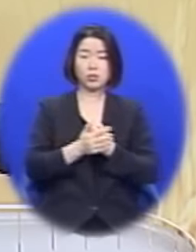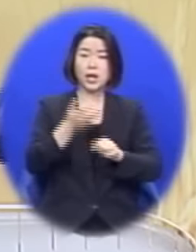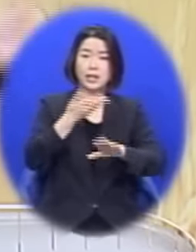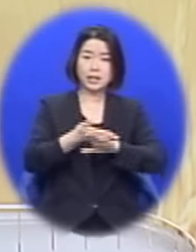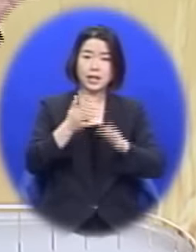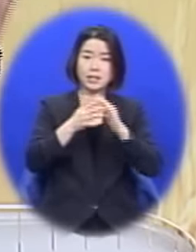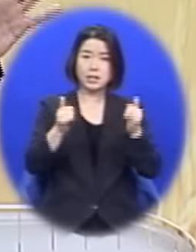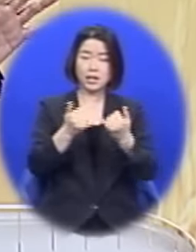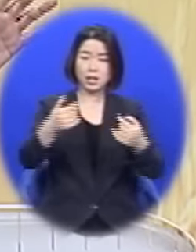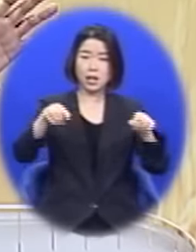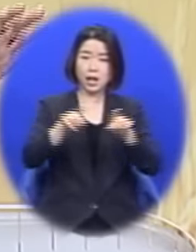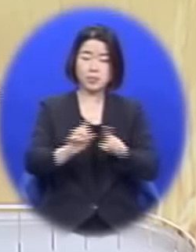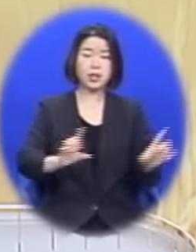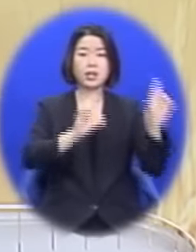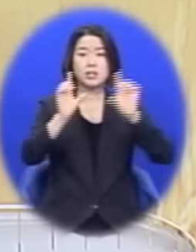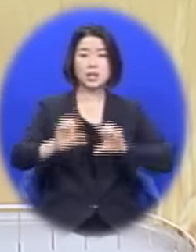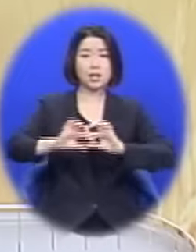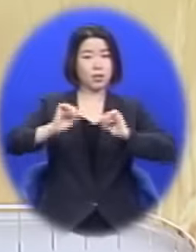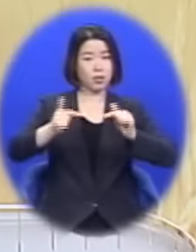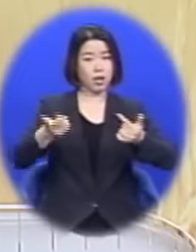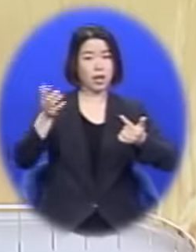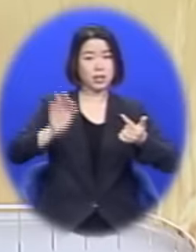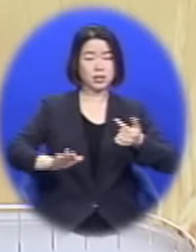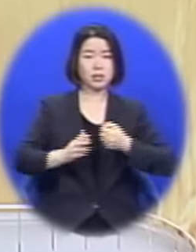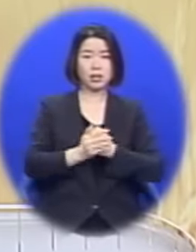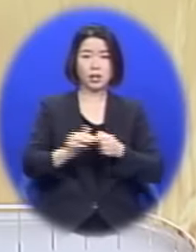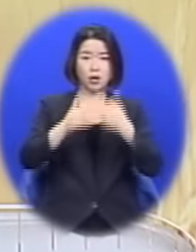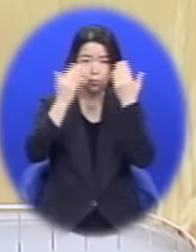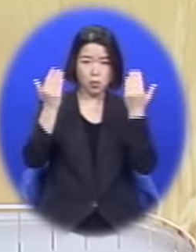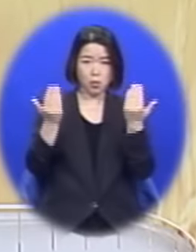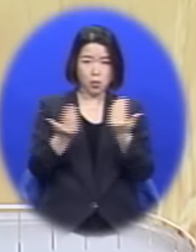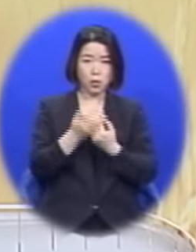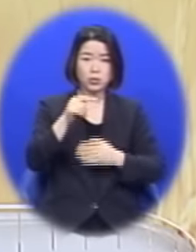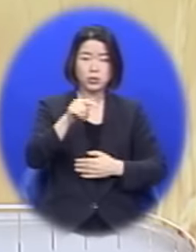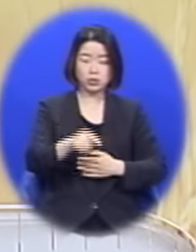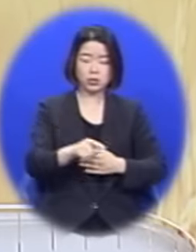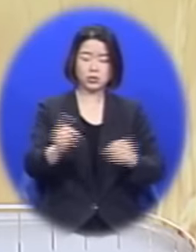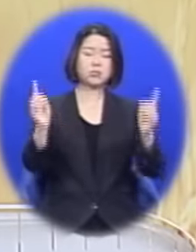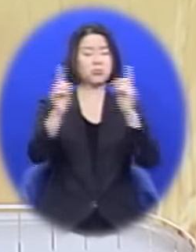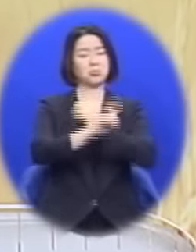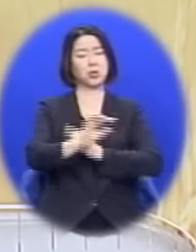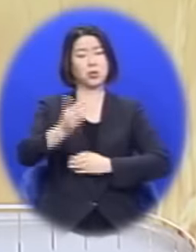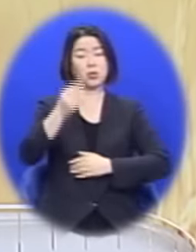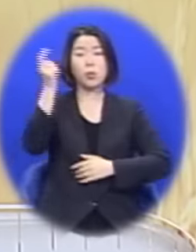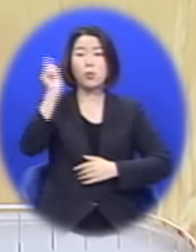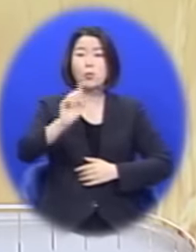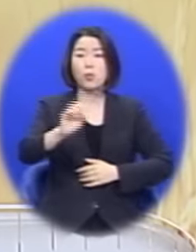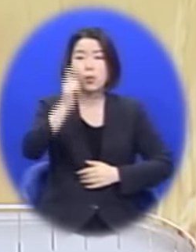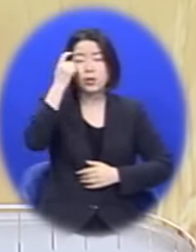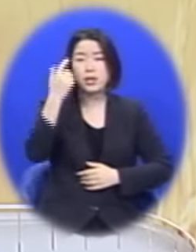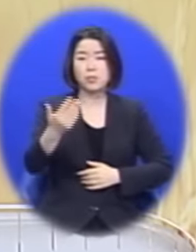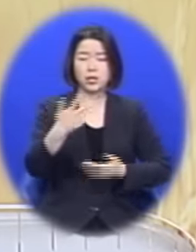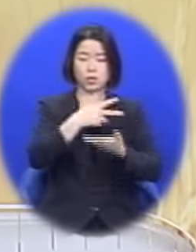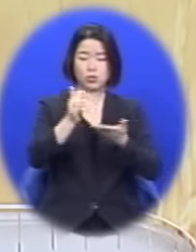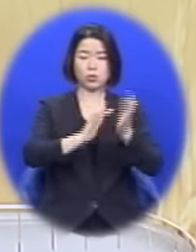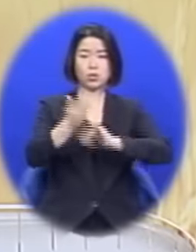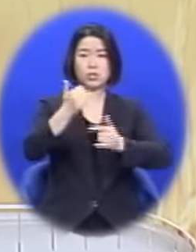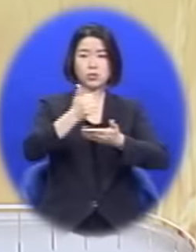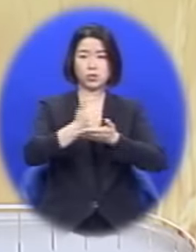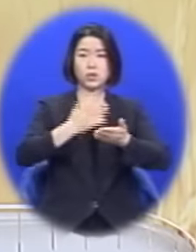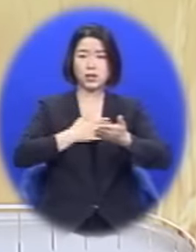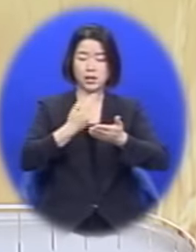사람들과 함께 사는 거 아닌데 모든 게 다 달라져 버렸어요. 뭐 때문에? 주 예수님이 내 안에 오셔서